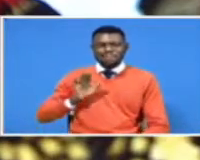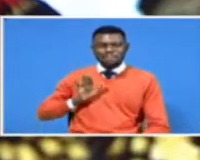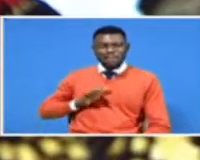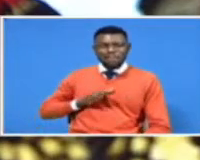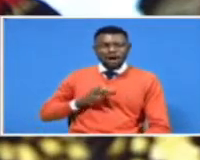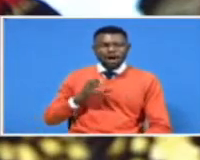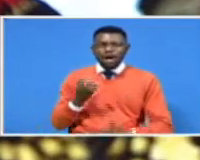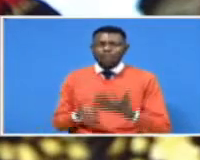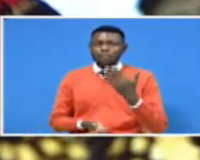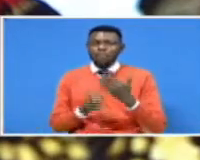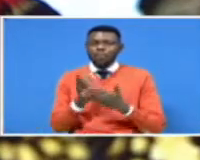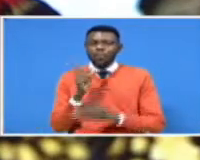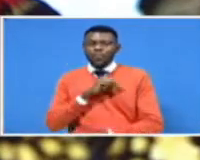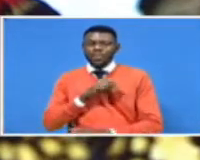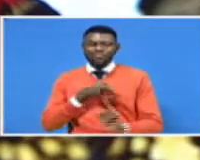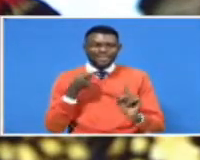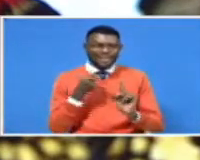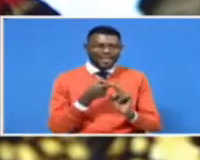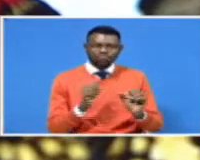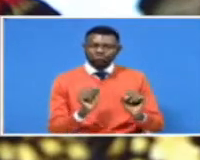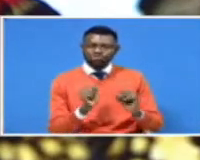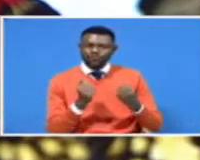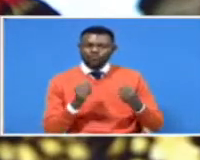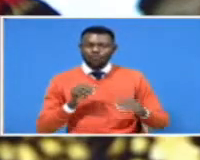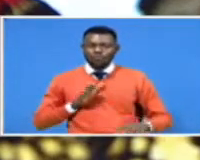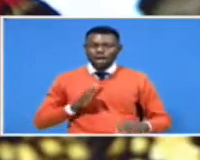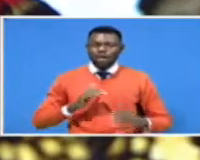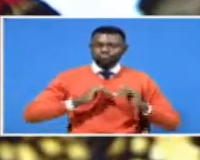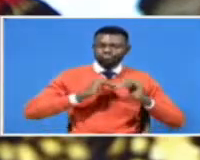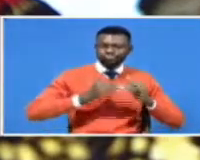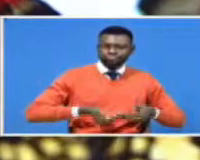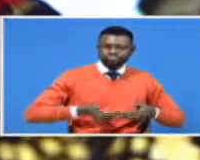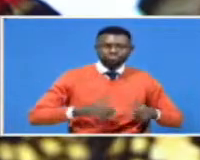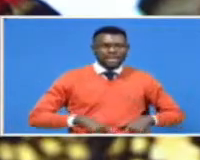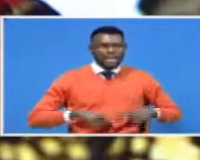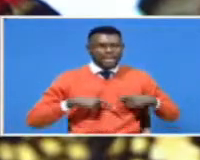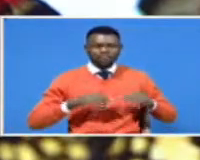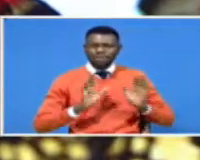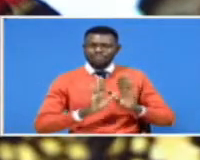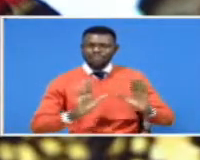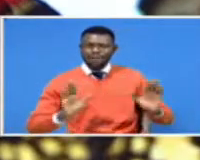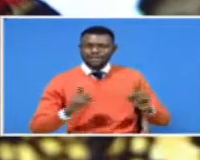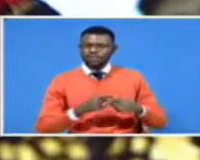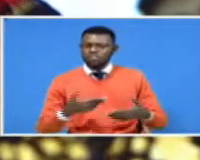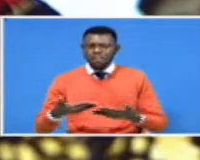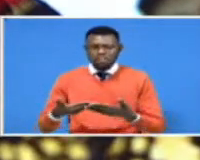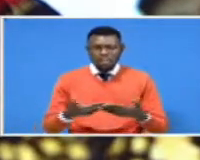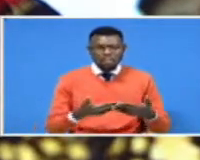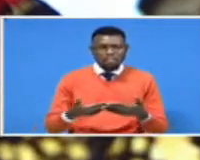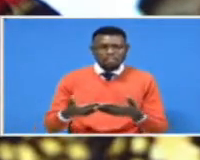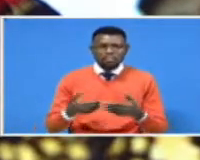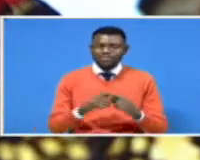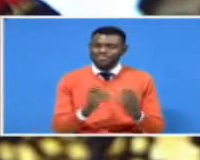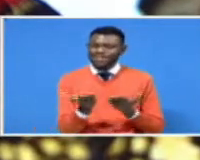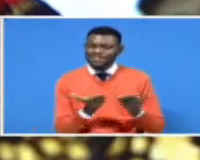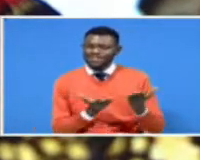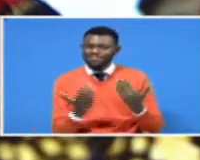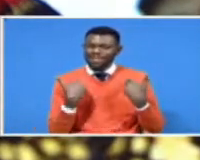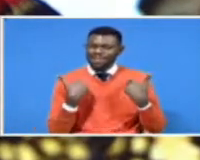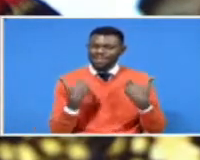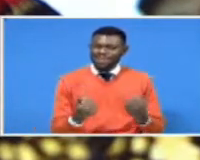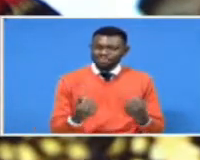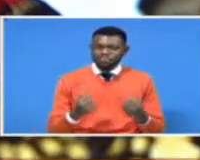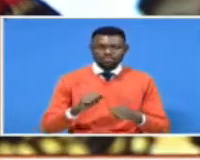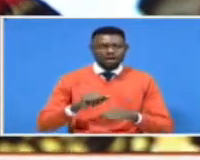kwa lengo la kuokoa maisha ya wanawake wajawazito na watoto wachanga na kuhakikisha wanapokea huduma za afya kwa